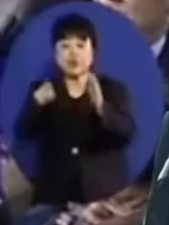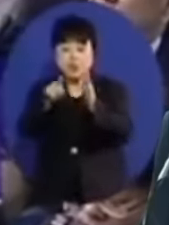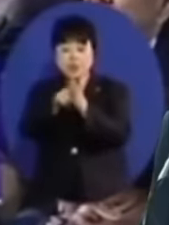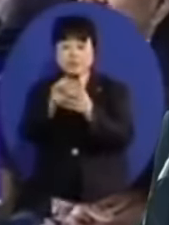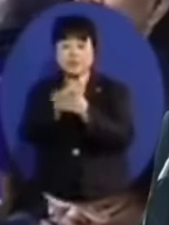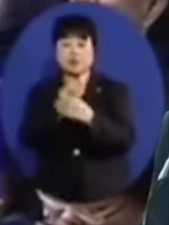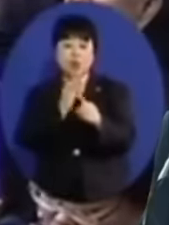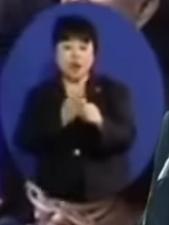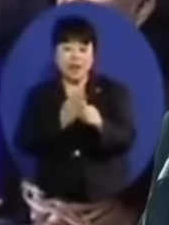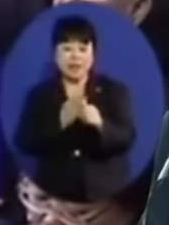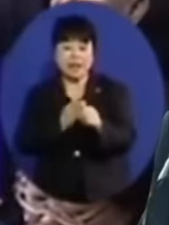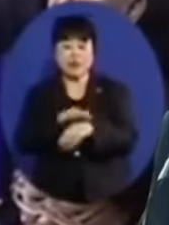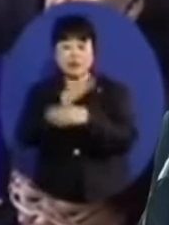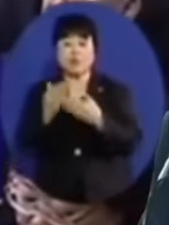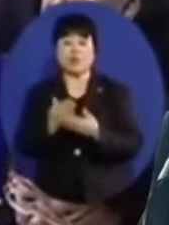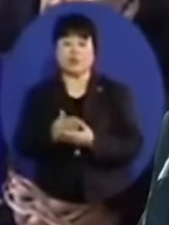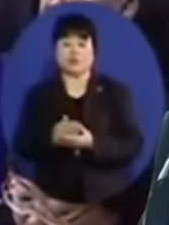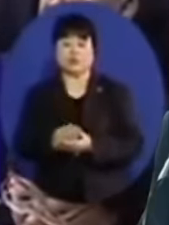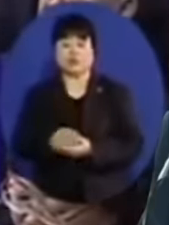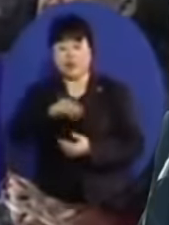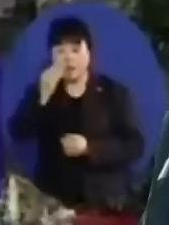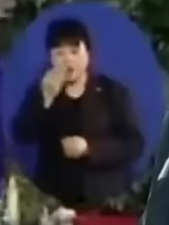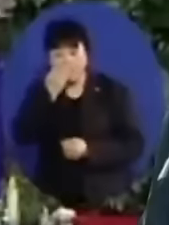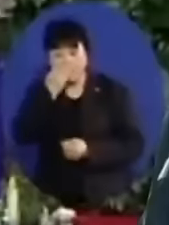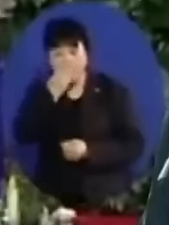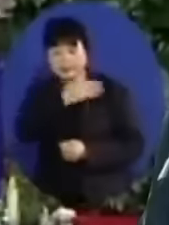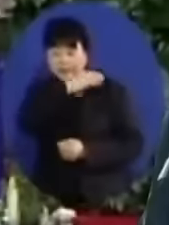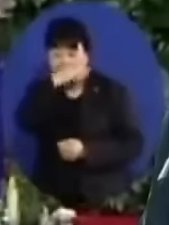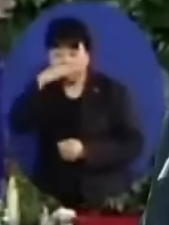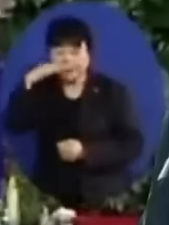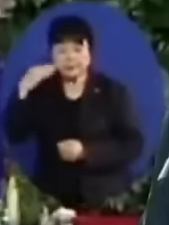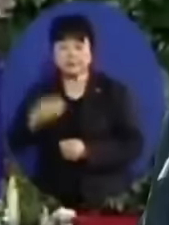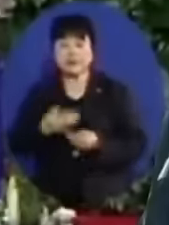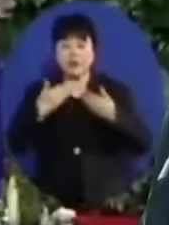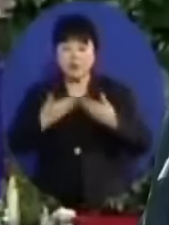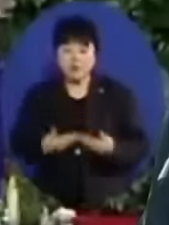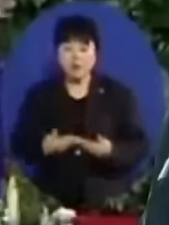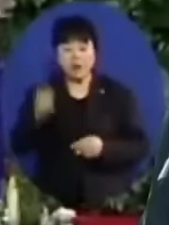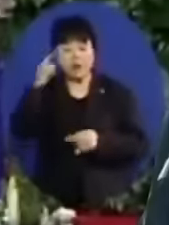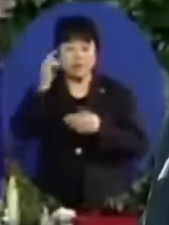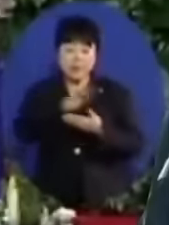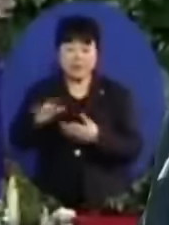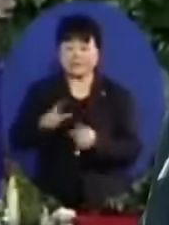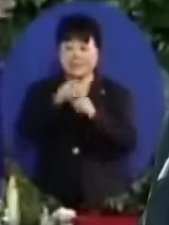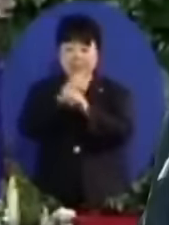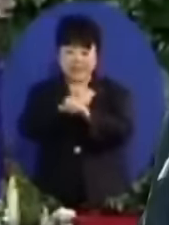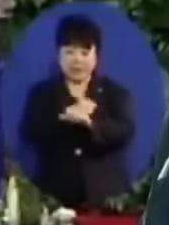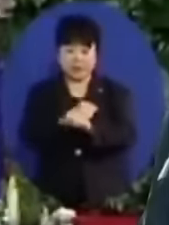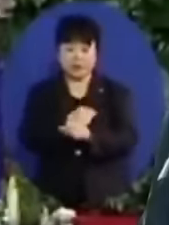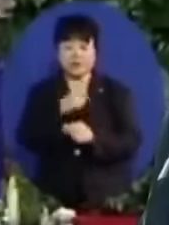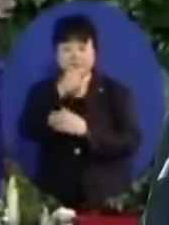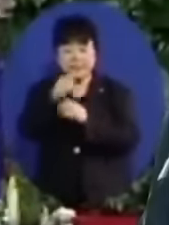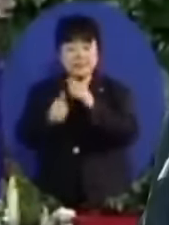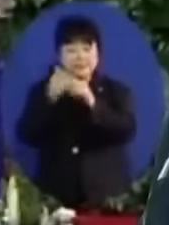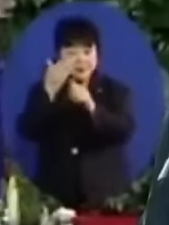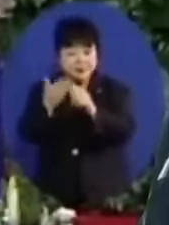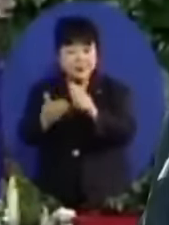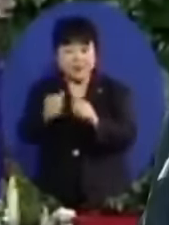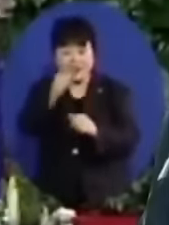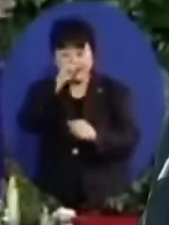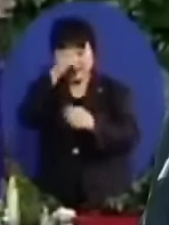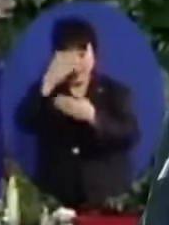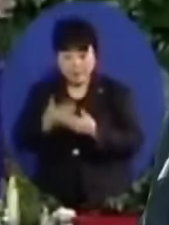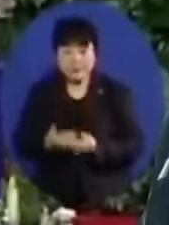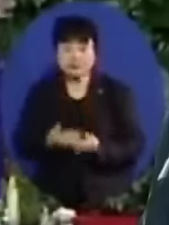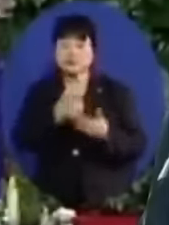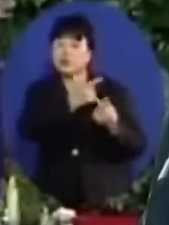하라. 이는 우리가 모든 경건과 단정함으로 고요하고 평안한 생활을 하려 함이라. 이것이 우리 구주 하나님 앞에 선하고 받으심